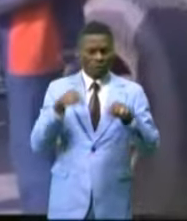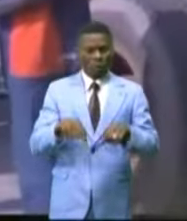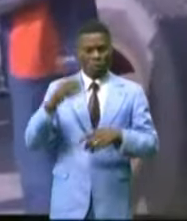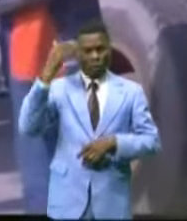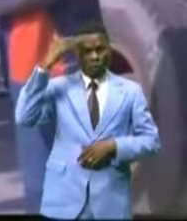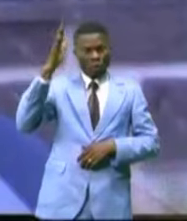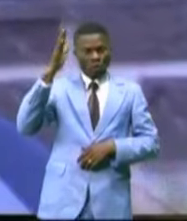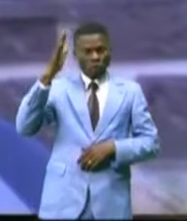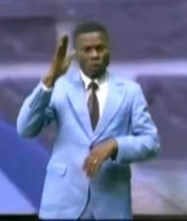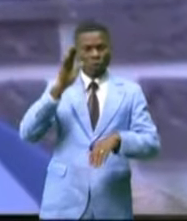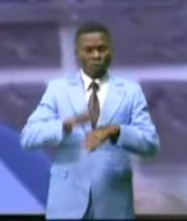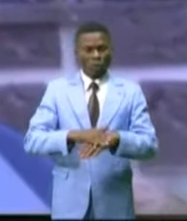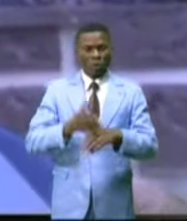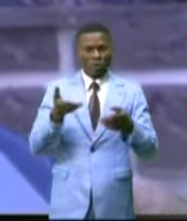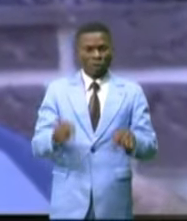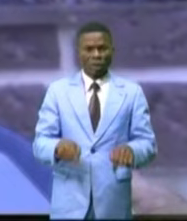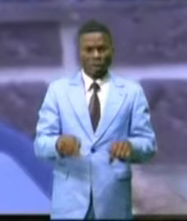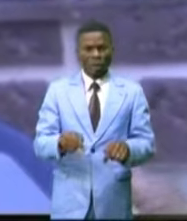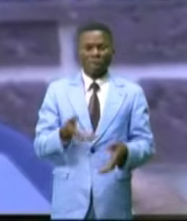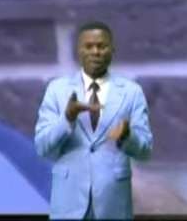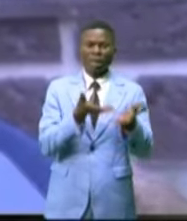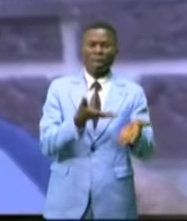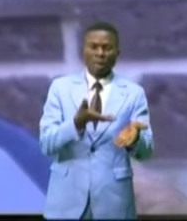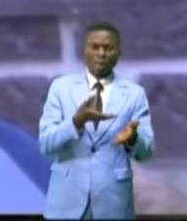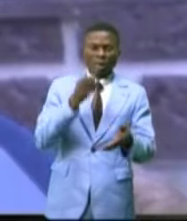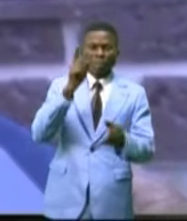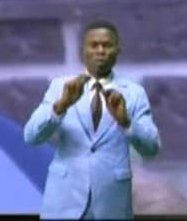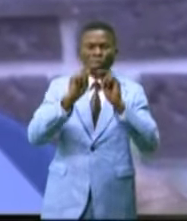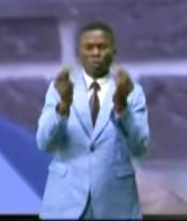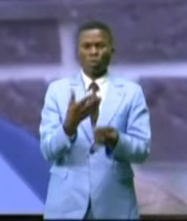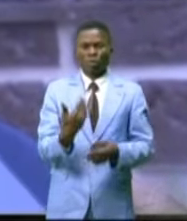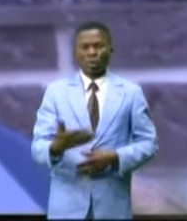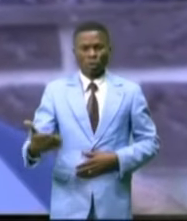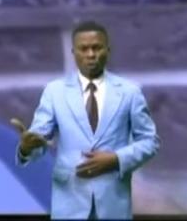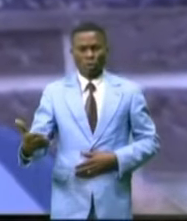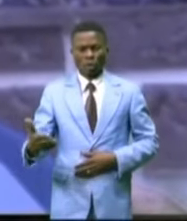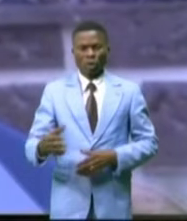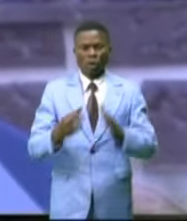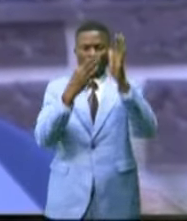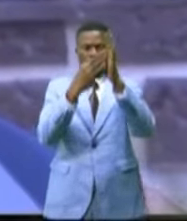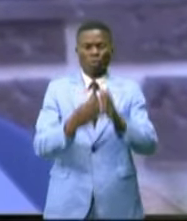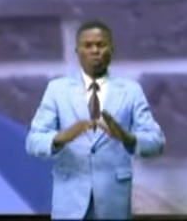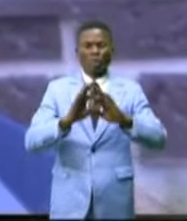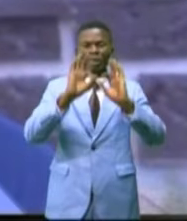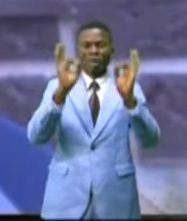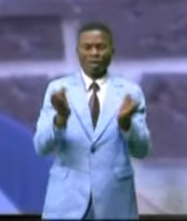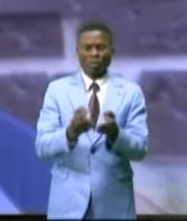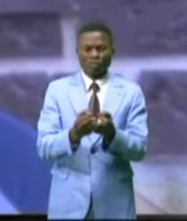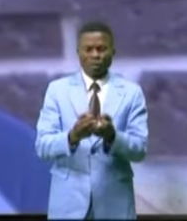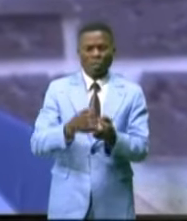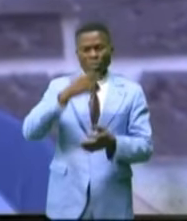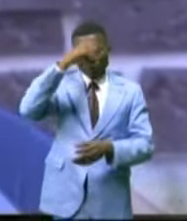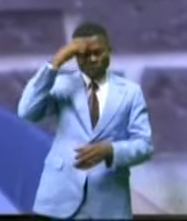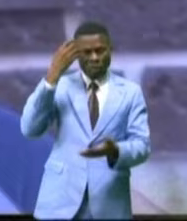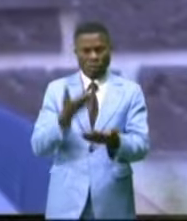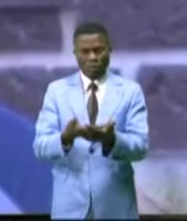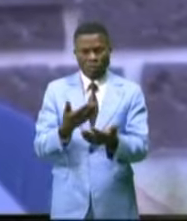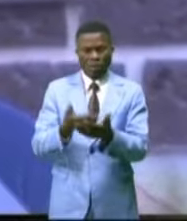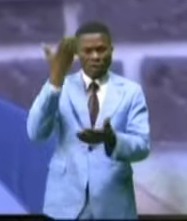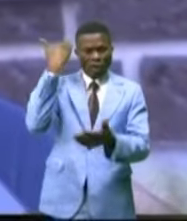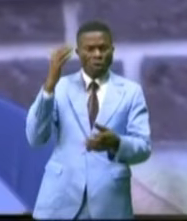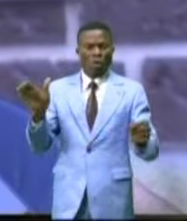nous sommes arrivés pour assister un premier lot j'insiste un premier lot de 8 s ménages le plus vulnérabl victimes des